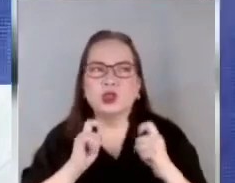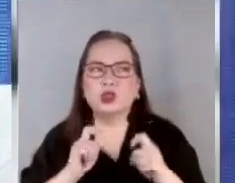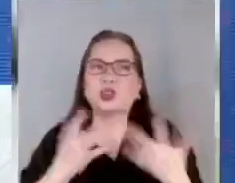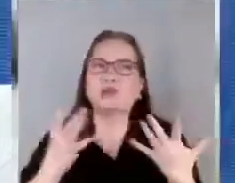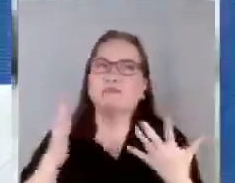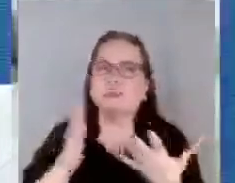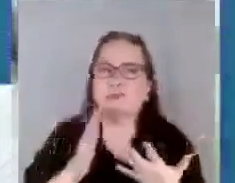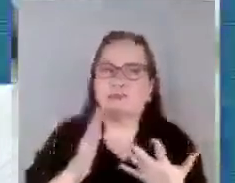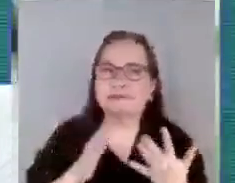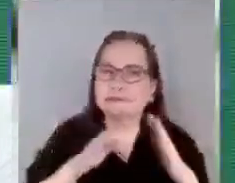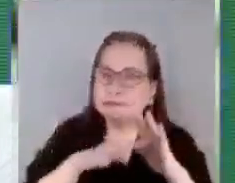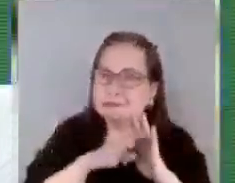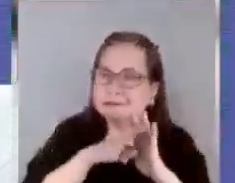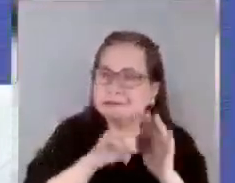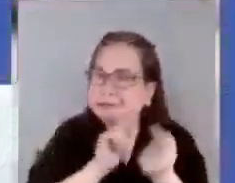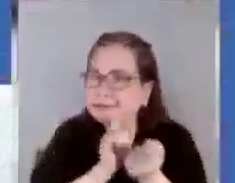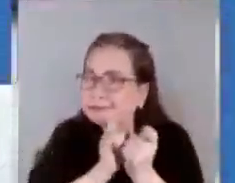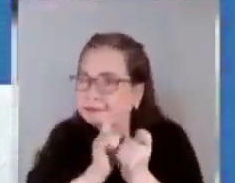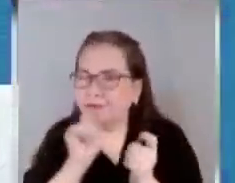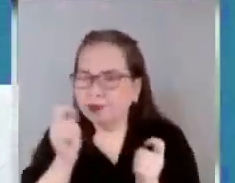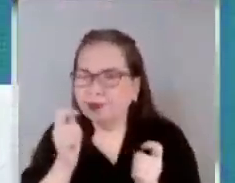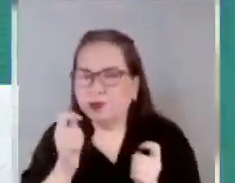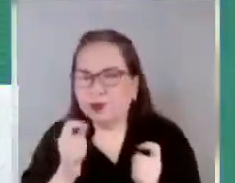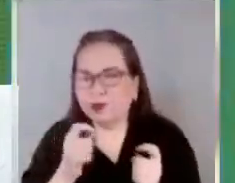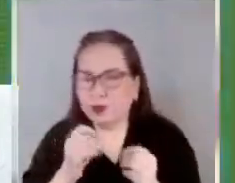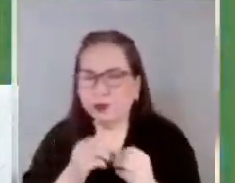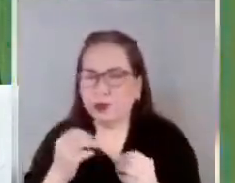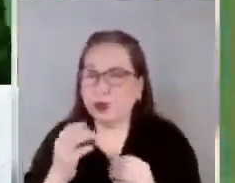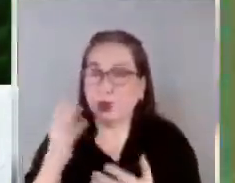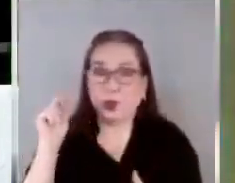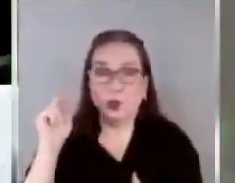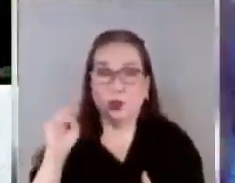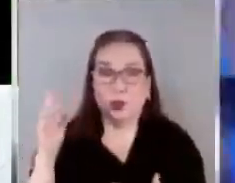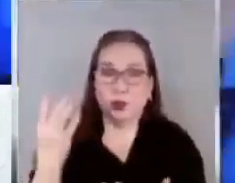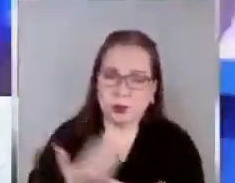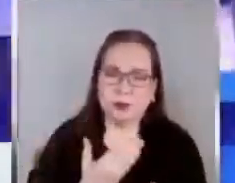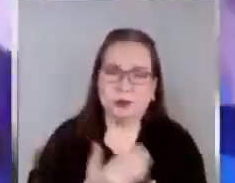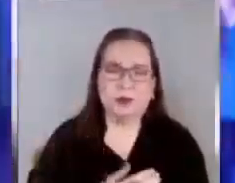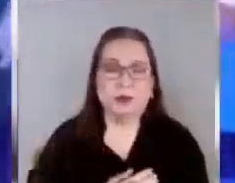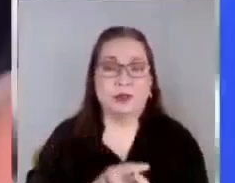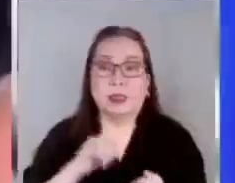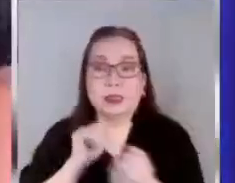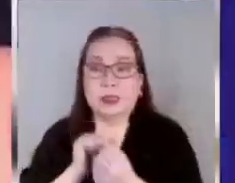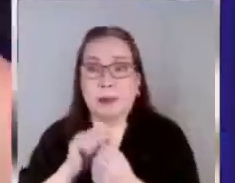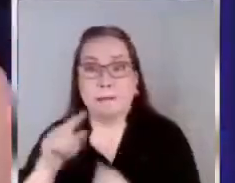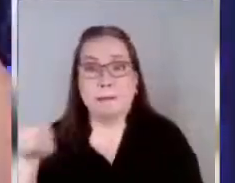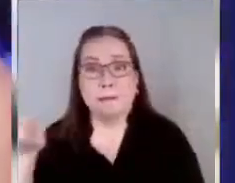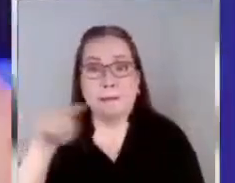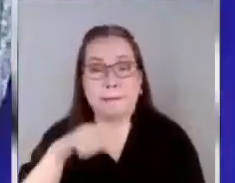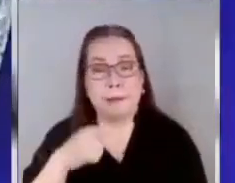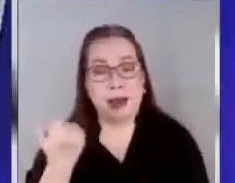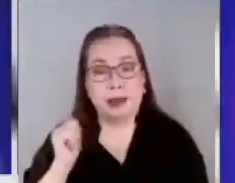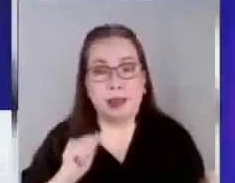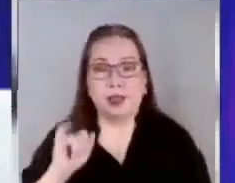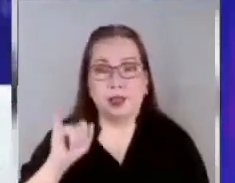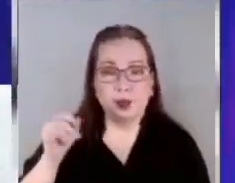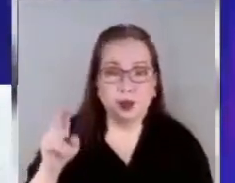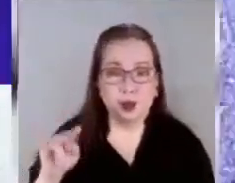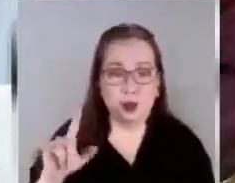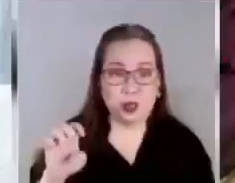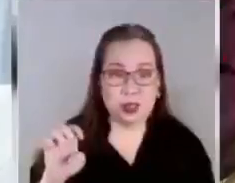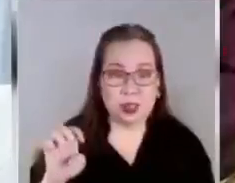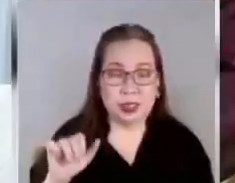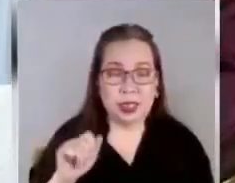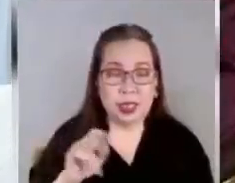intros. Makikisaya rin sa kanyang concert ang mga kaibigan sa industriya na sina Asia's Limitless star Julie Ann San Jose, Aisel